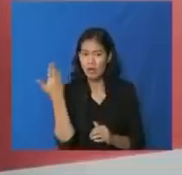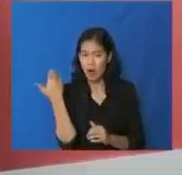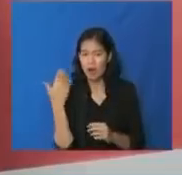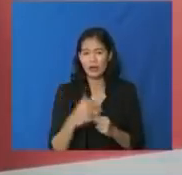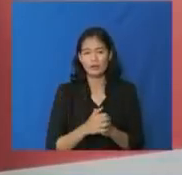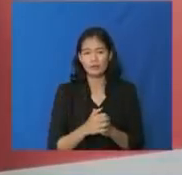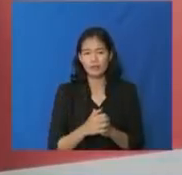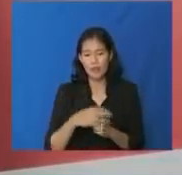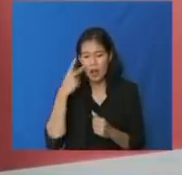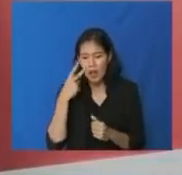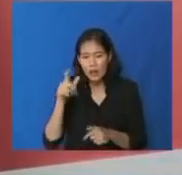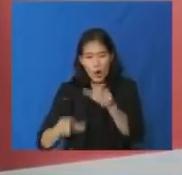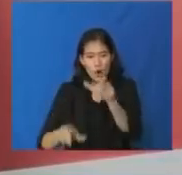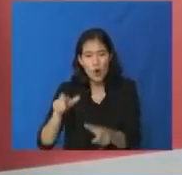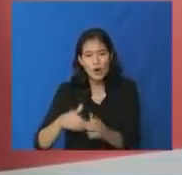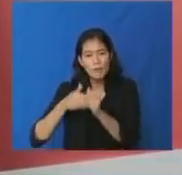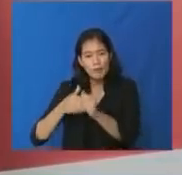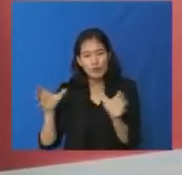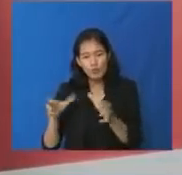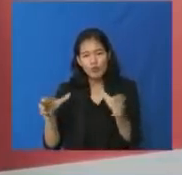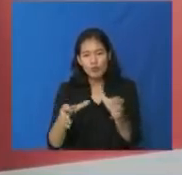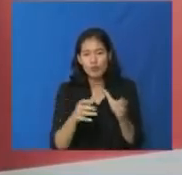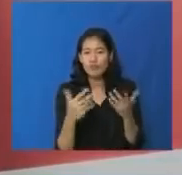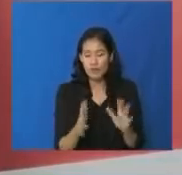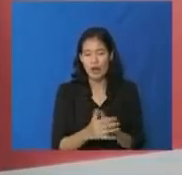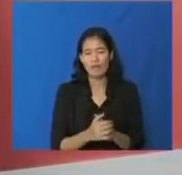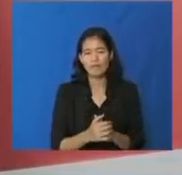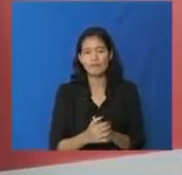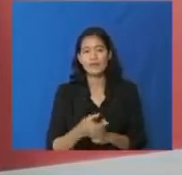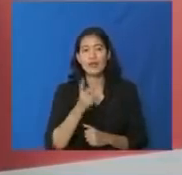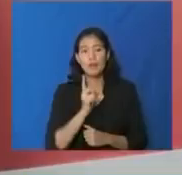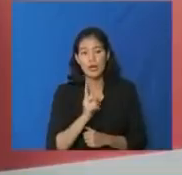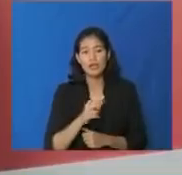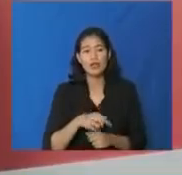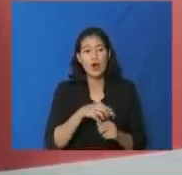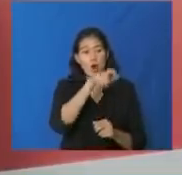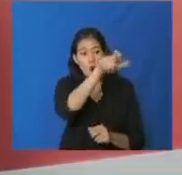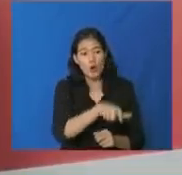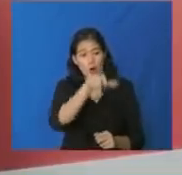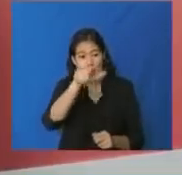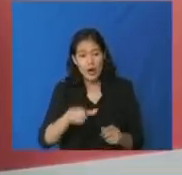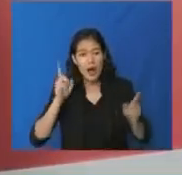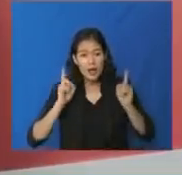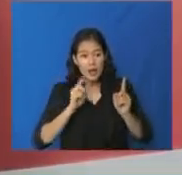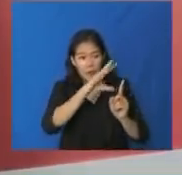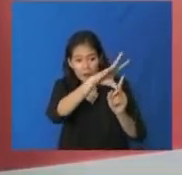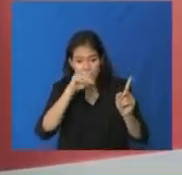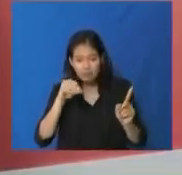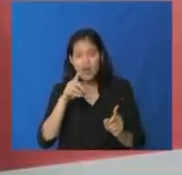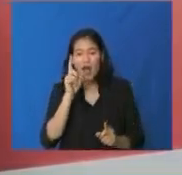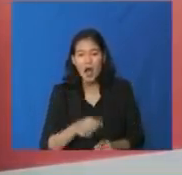kumpulan perkumpulan dan bahkan juga Seharusnya para tokoh para ulama itu